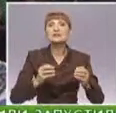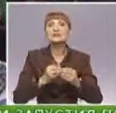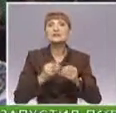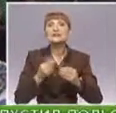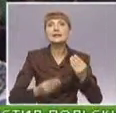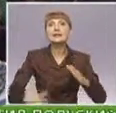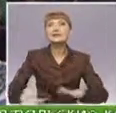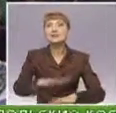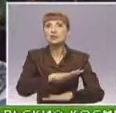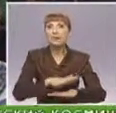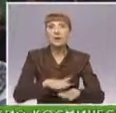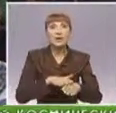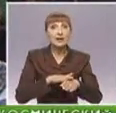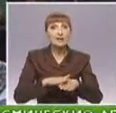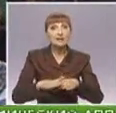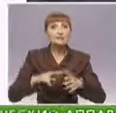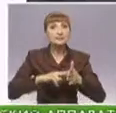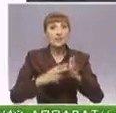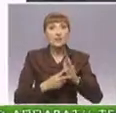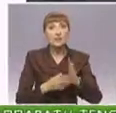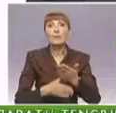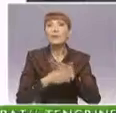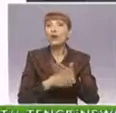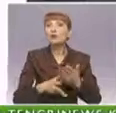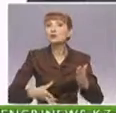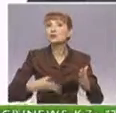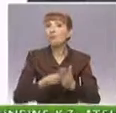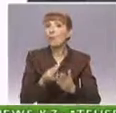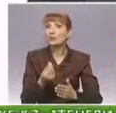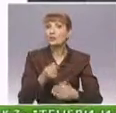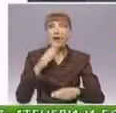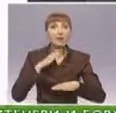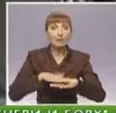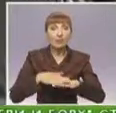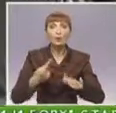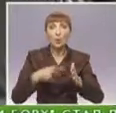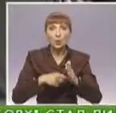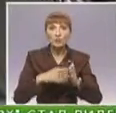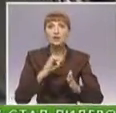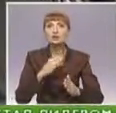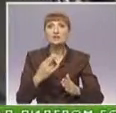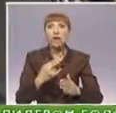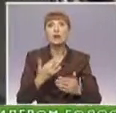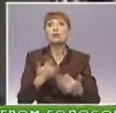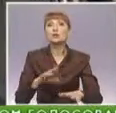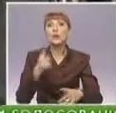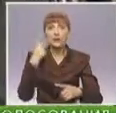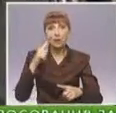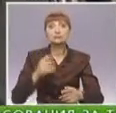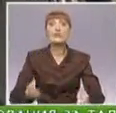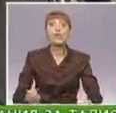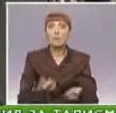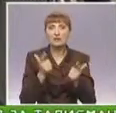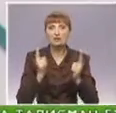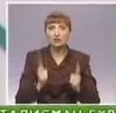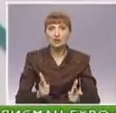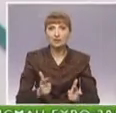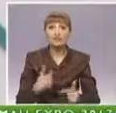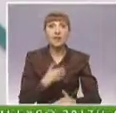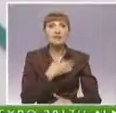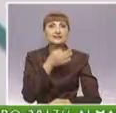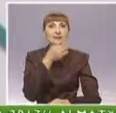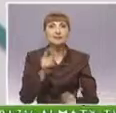игровых территорий. В реализации задуманного помогают спонсоры. Акимат мегаполиса социальную идею поддержал. Я хотел бы сказать,